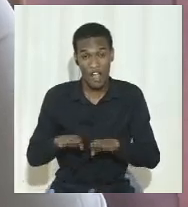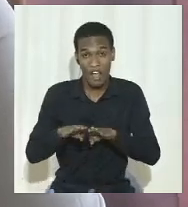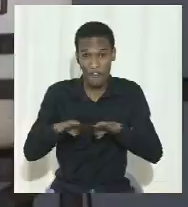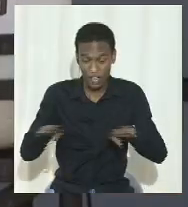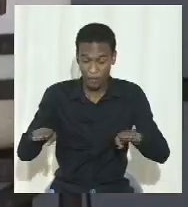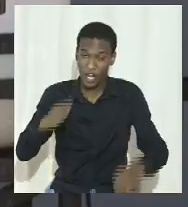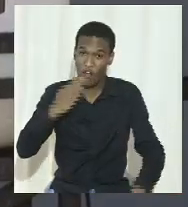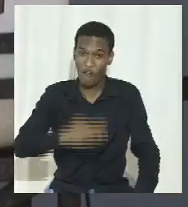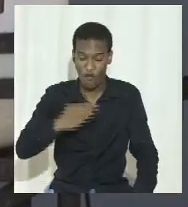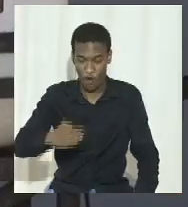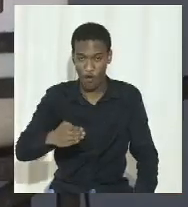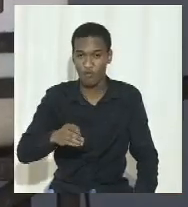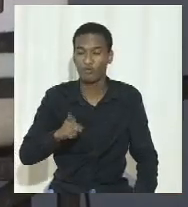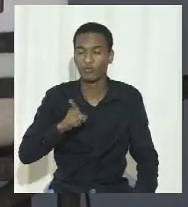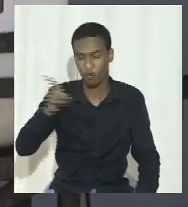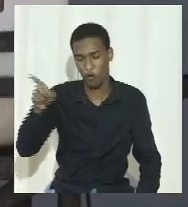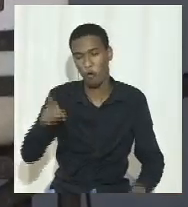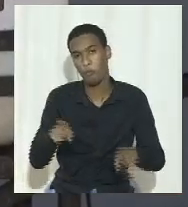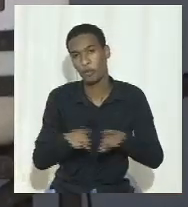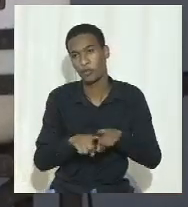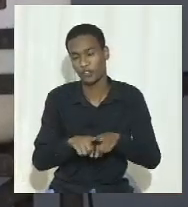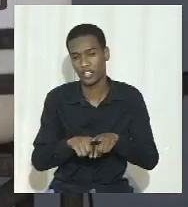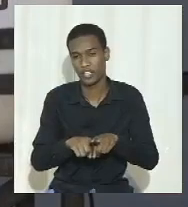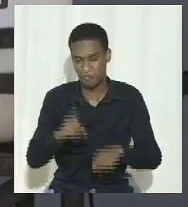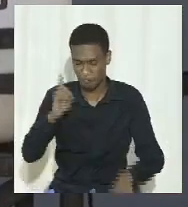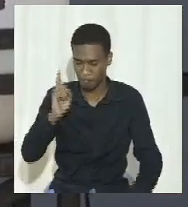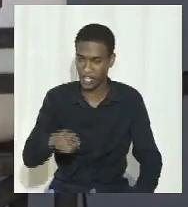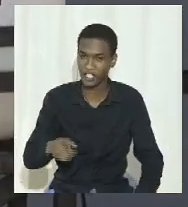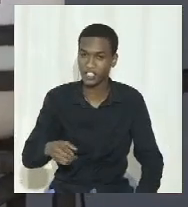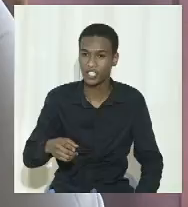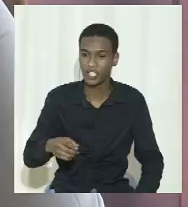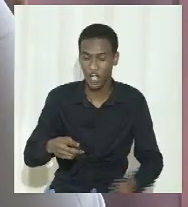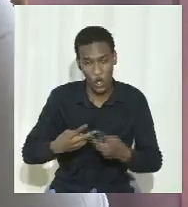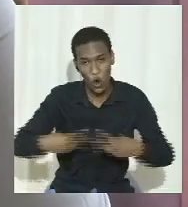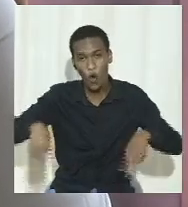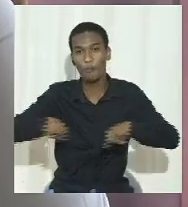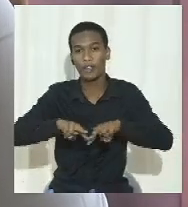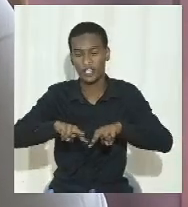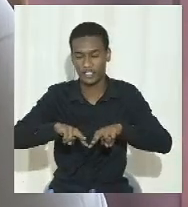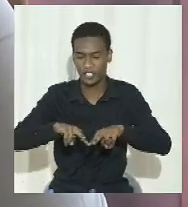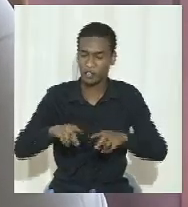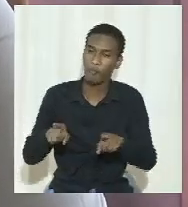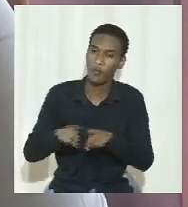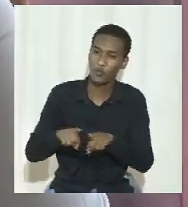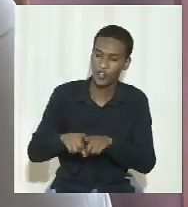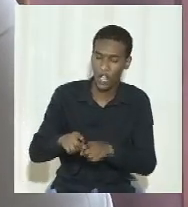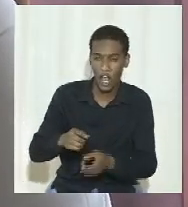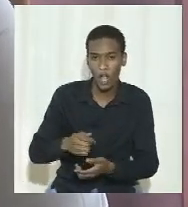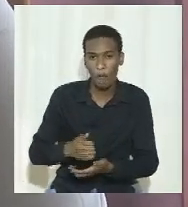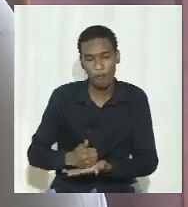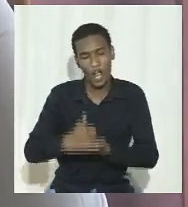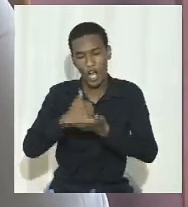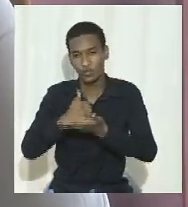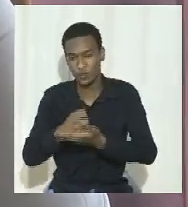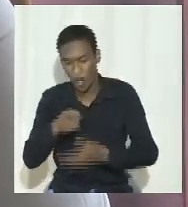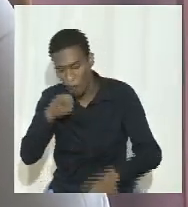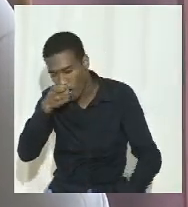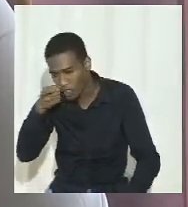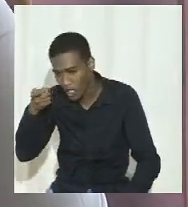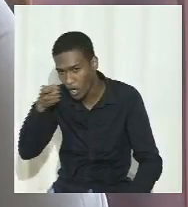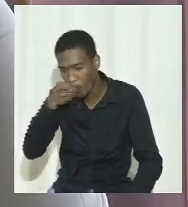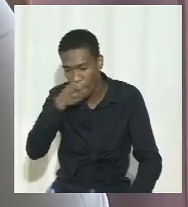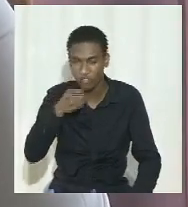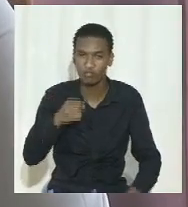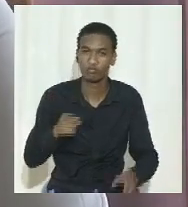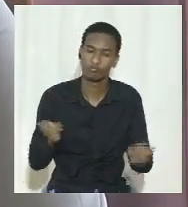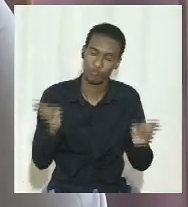dia ny fametrahana ny comité de vigilance izay hiantoka sy anaramaso ny